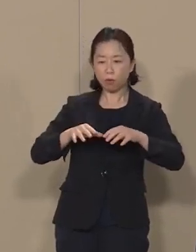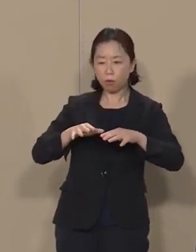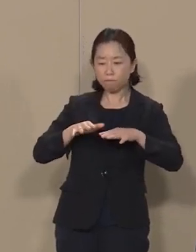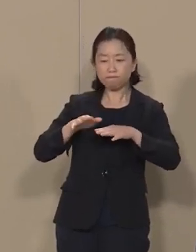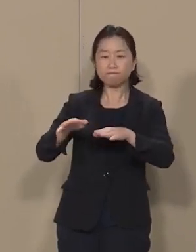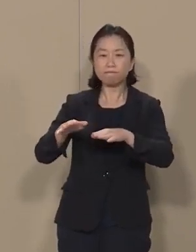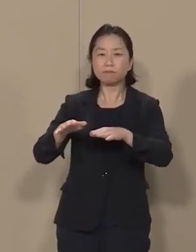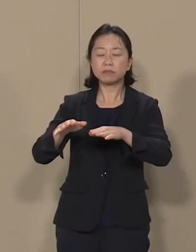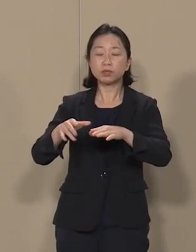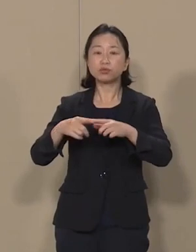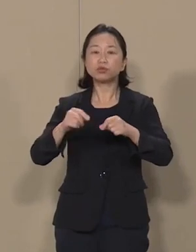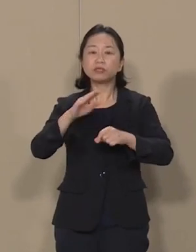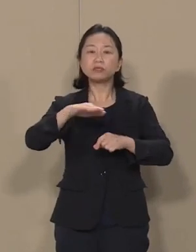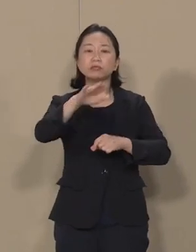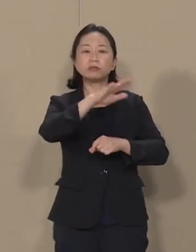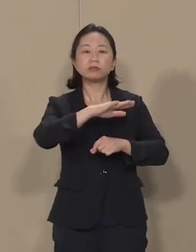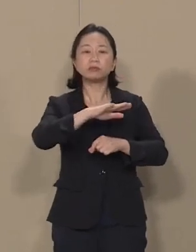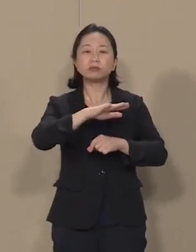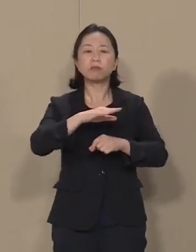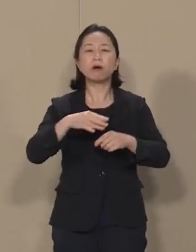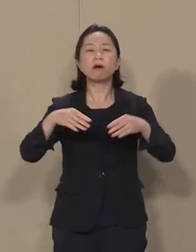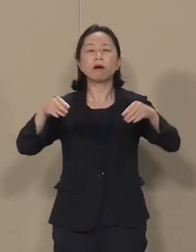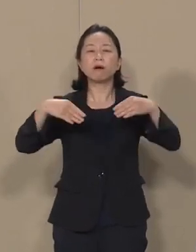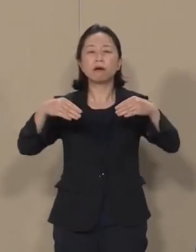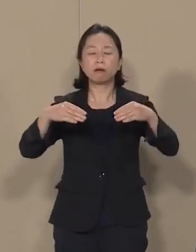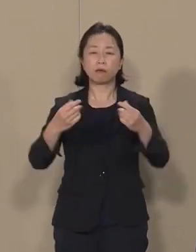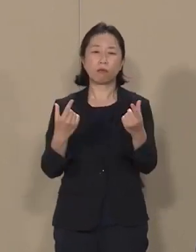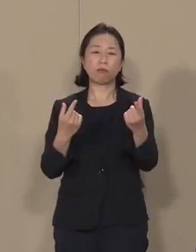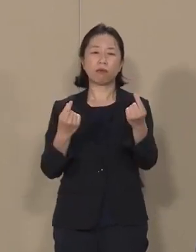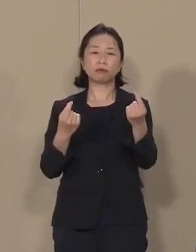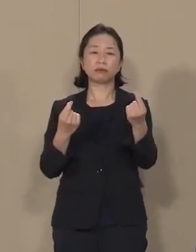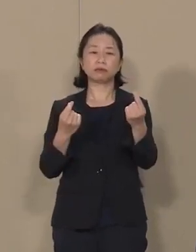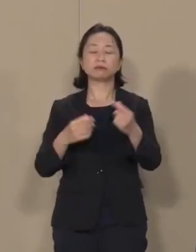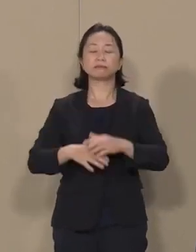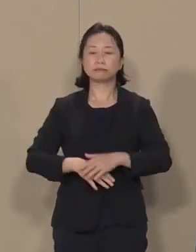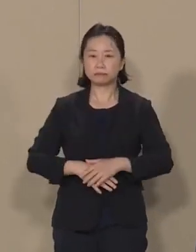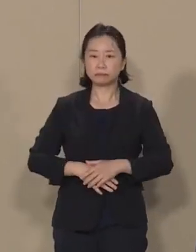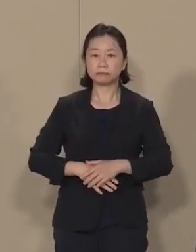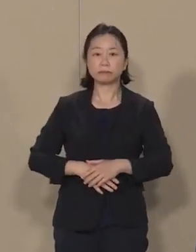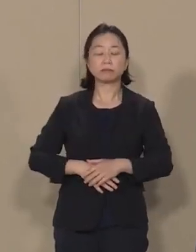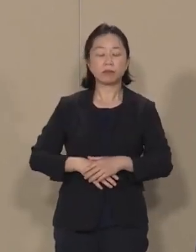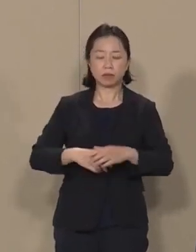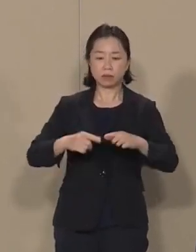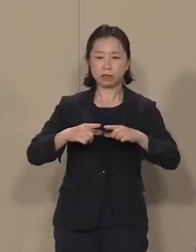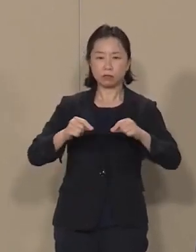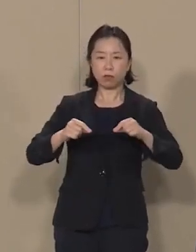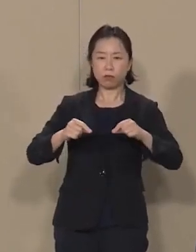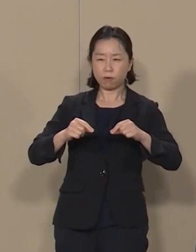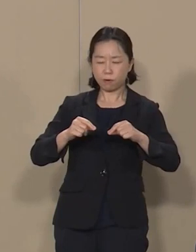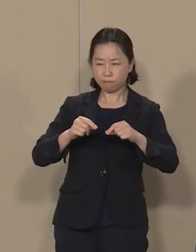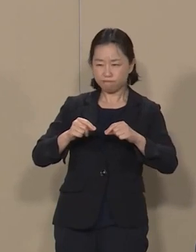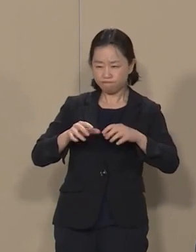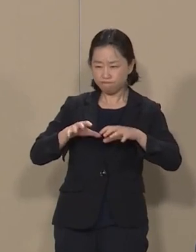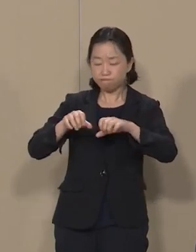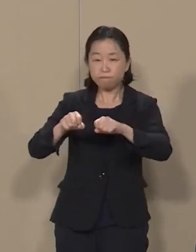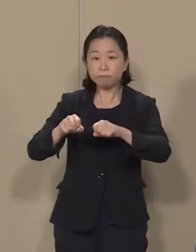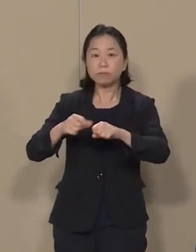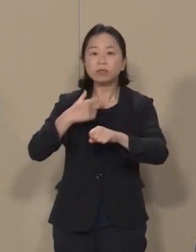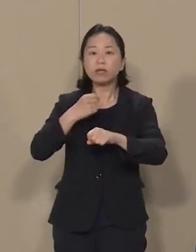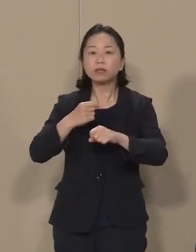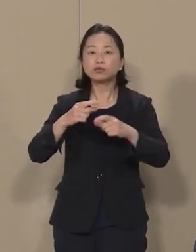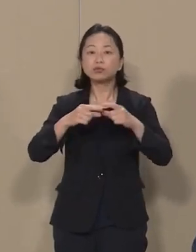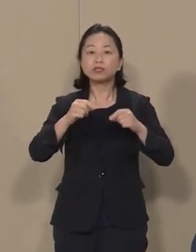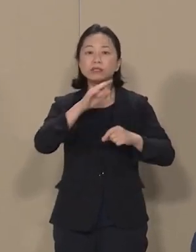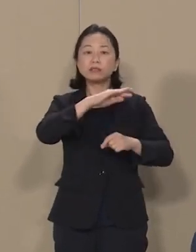これはただの紙切れにすみません日本を攻撃しようとする国が憲法9条は